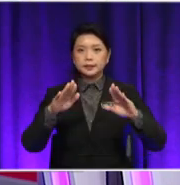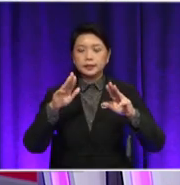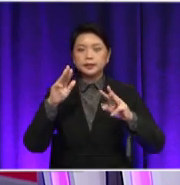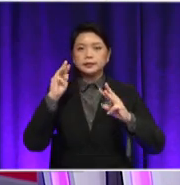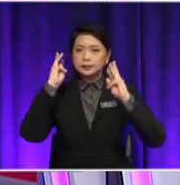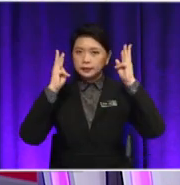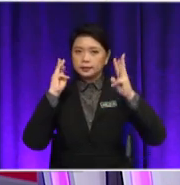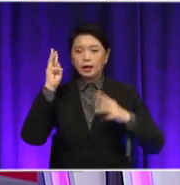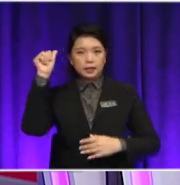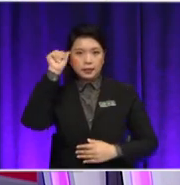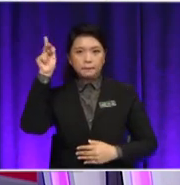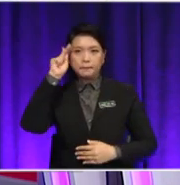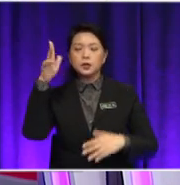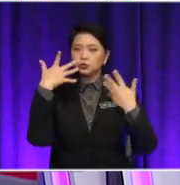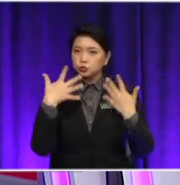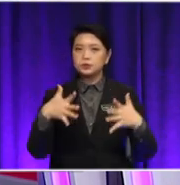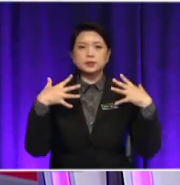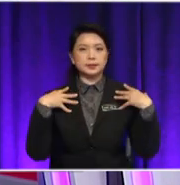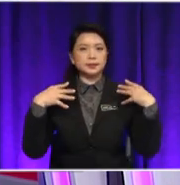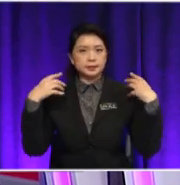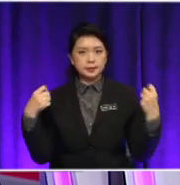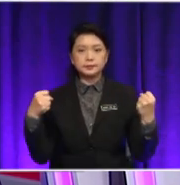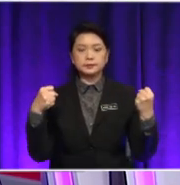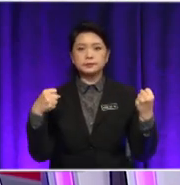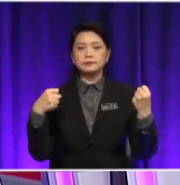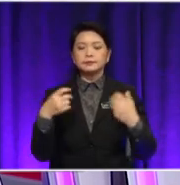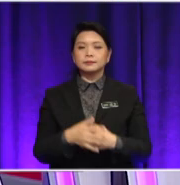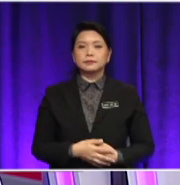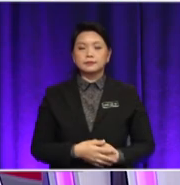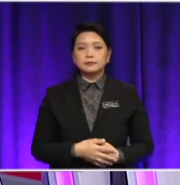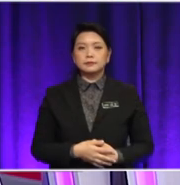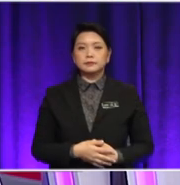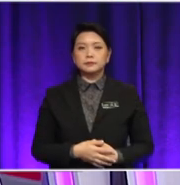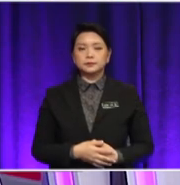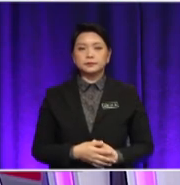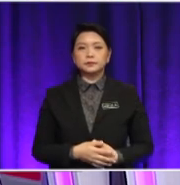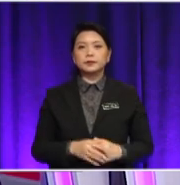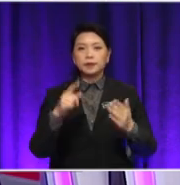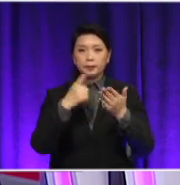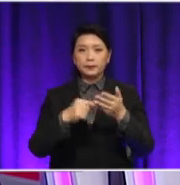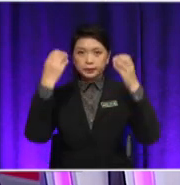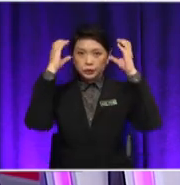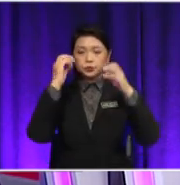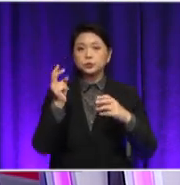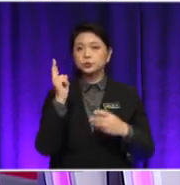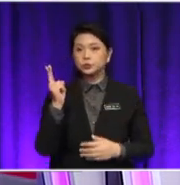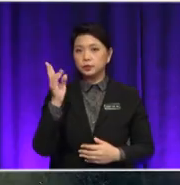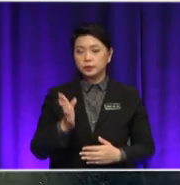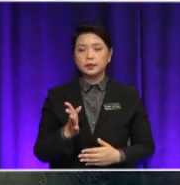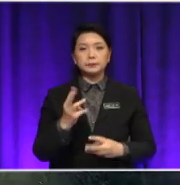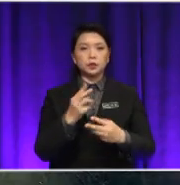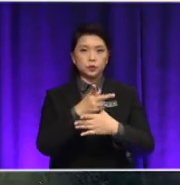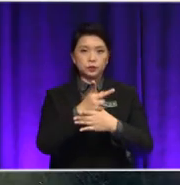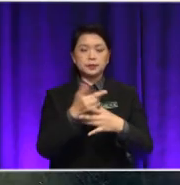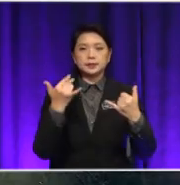sepenuhnya. Wah, okey, baiklah. Cikgu Hakim, Cikgu Intan, kali ini nak kongsikan apa pula dengan murid-murid. Silakan. Okey,